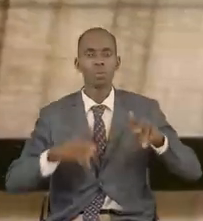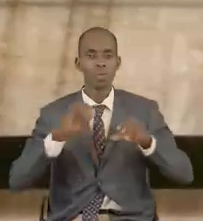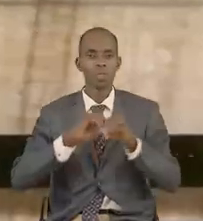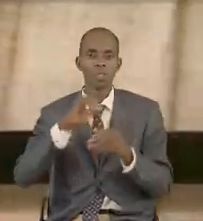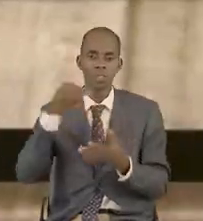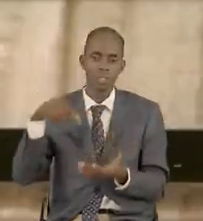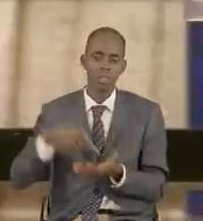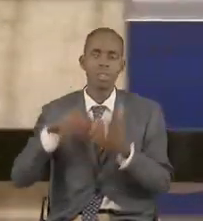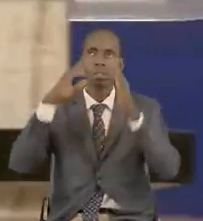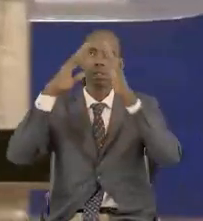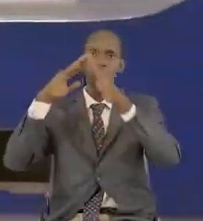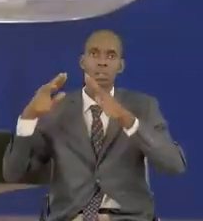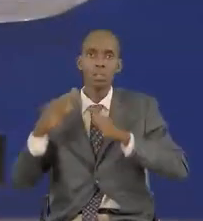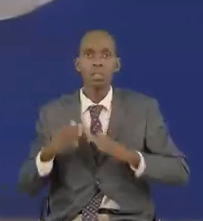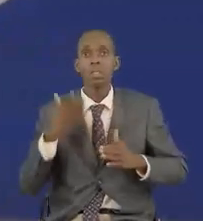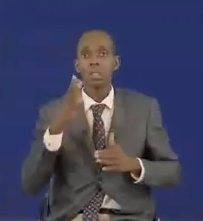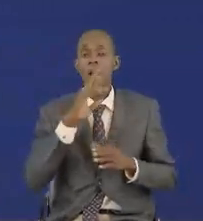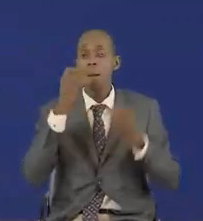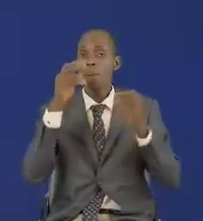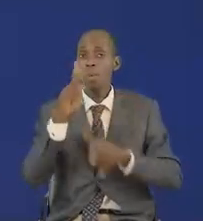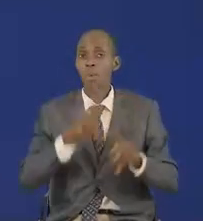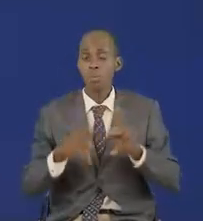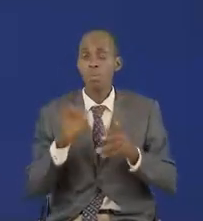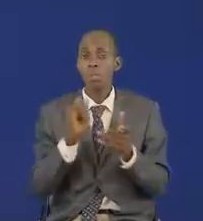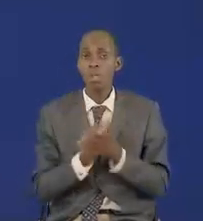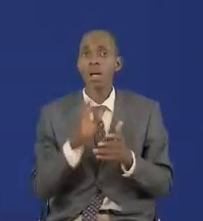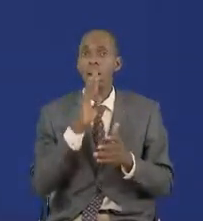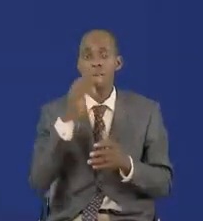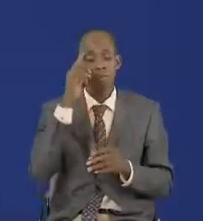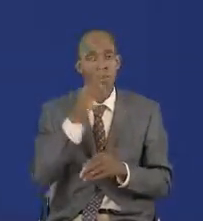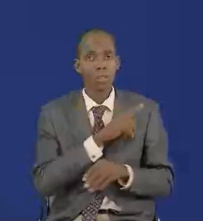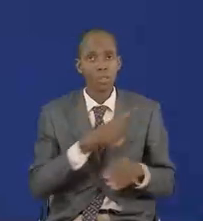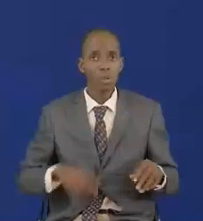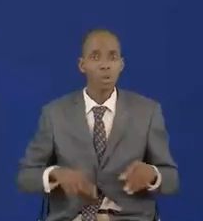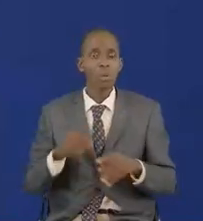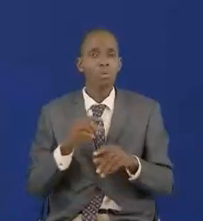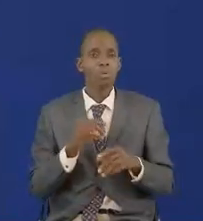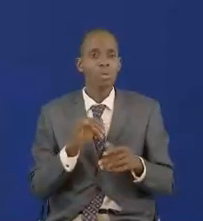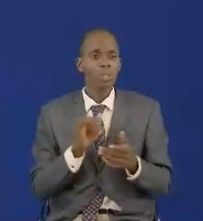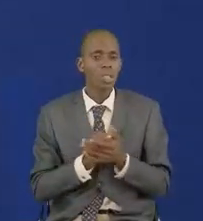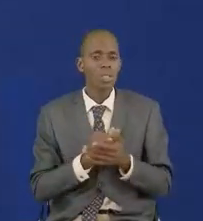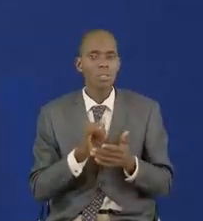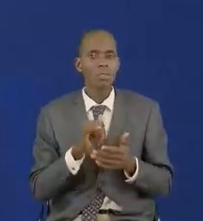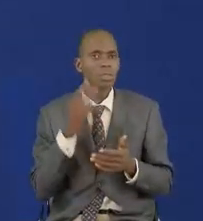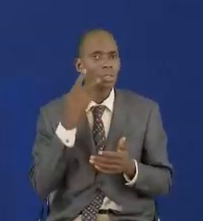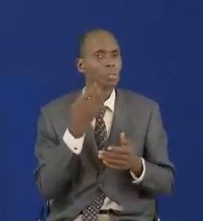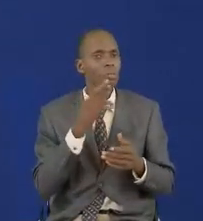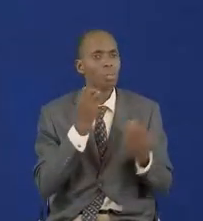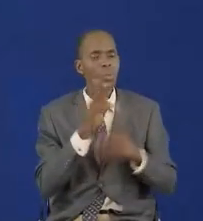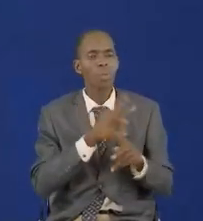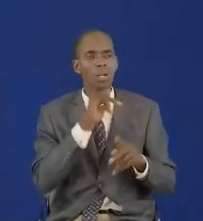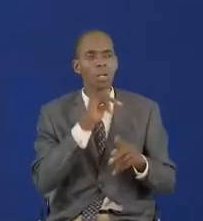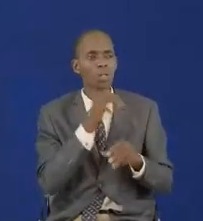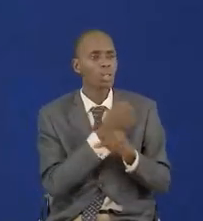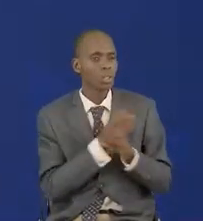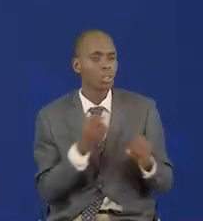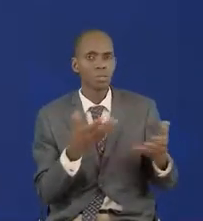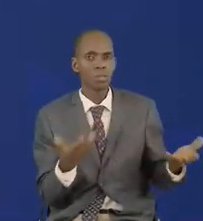il y a beaucoup de personnes qui appartiennent au sein mais qui ne sont pas encore suivi dans notre ville et dans votre ville et parvis par